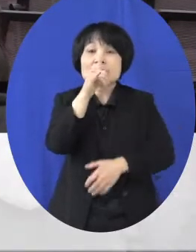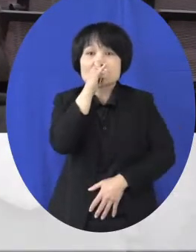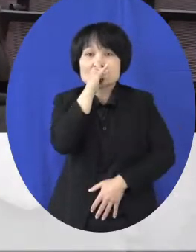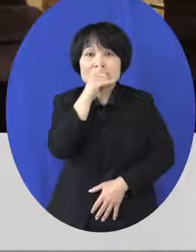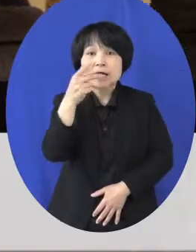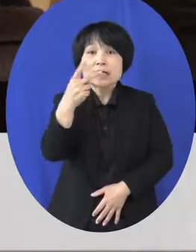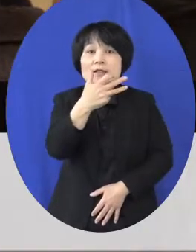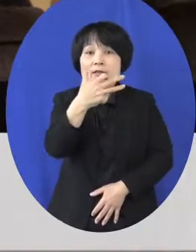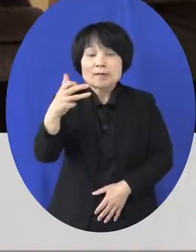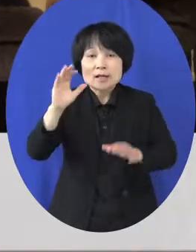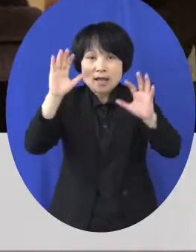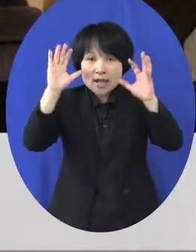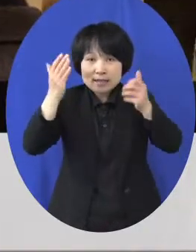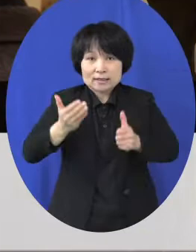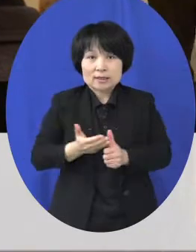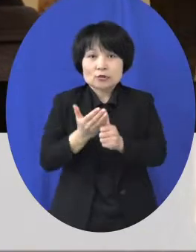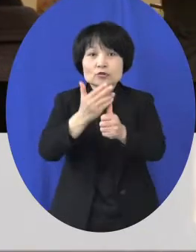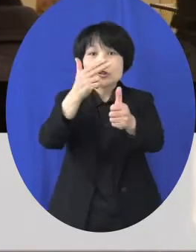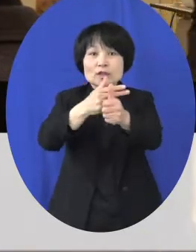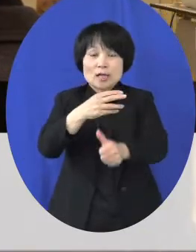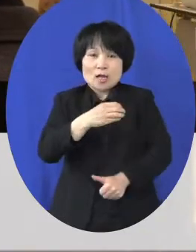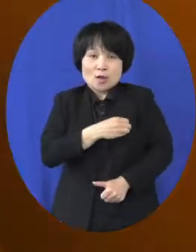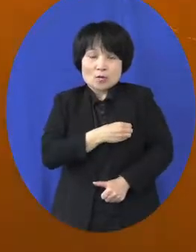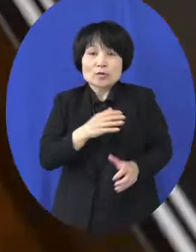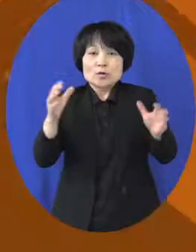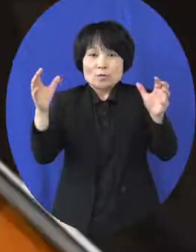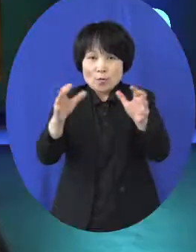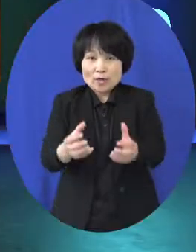2018년 보육인 한마음대회가 개최됐습니다.